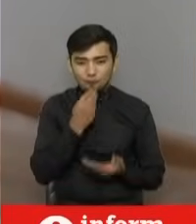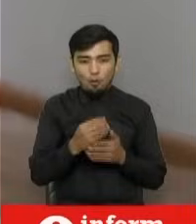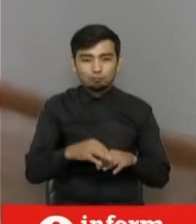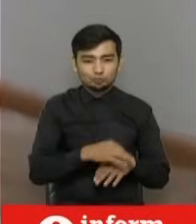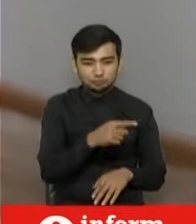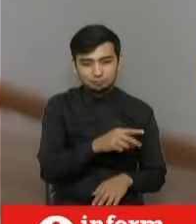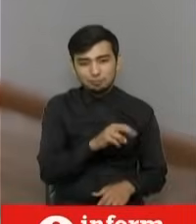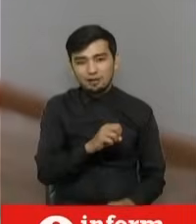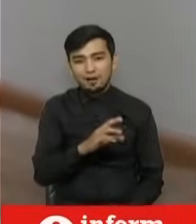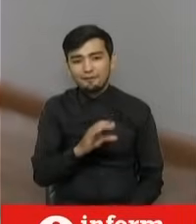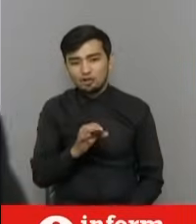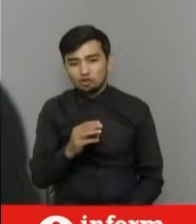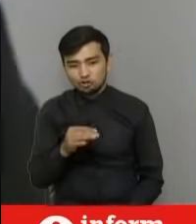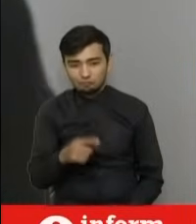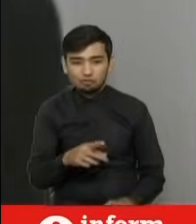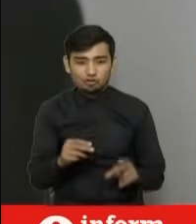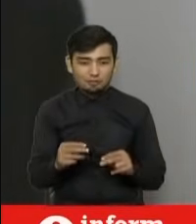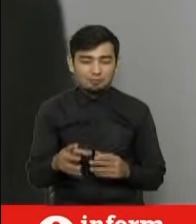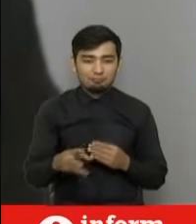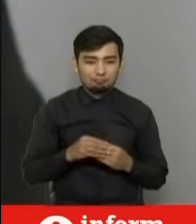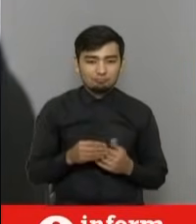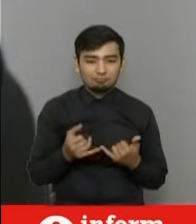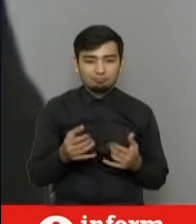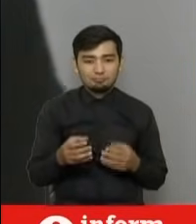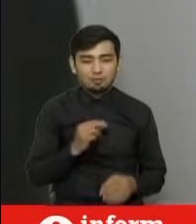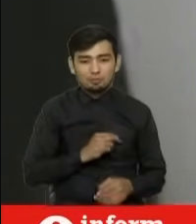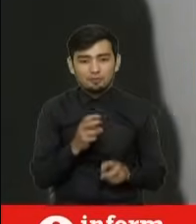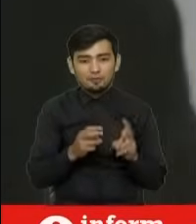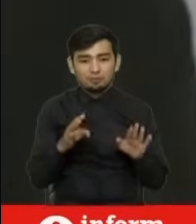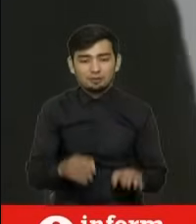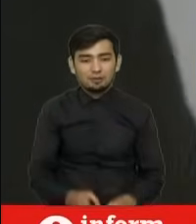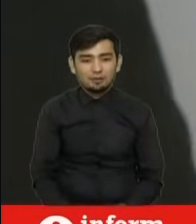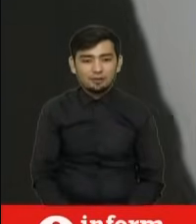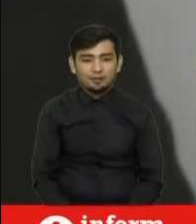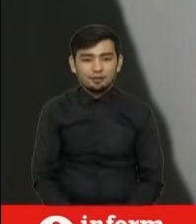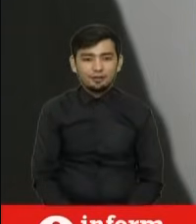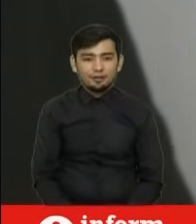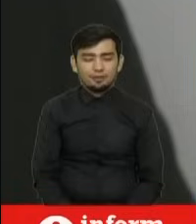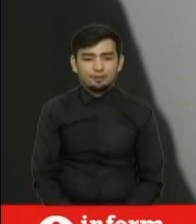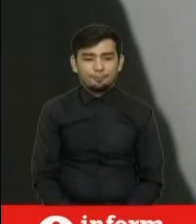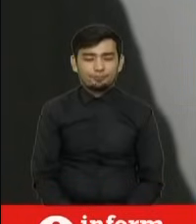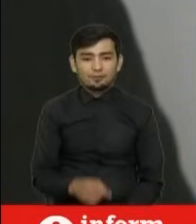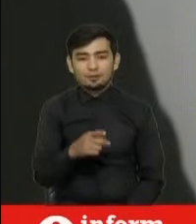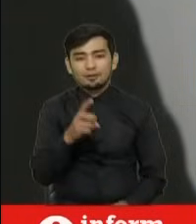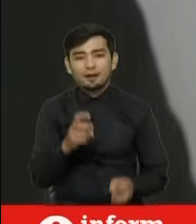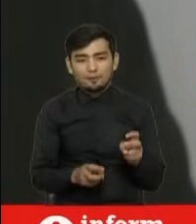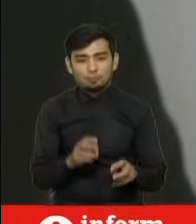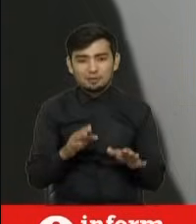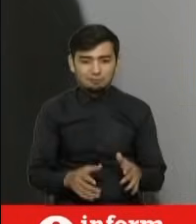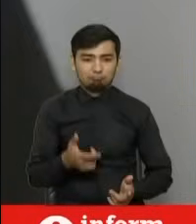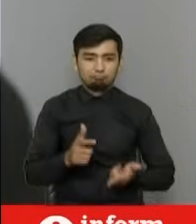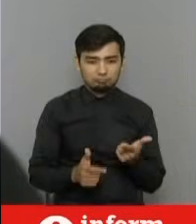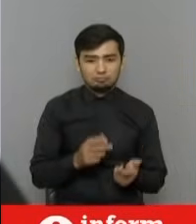семью это счастье действительно Не дисциплина на заводе действительно